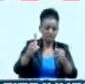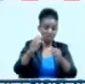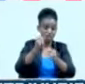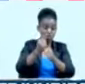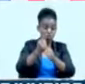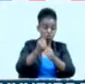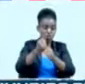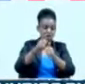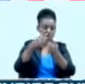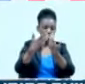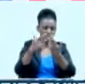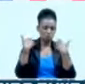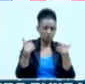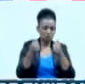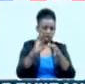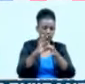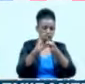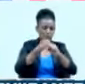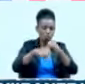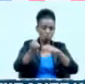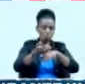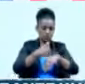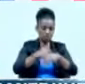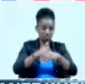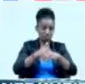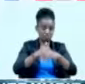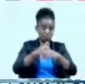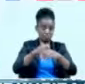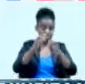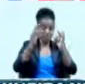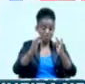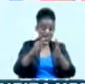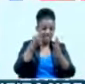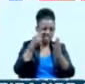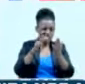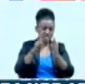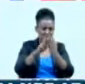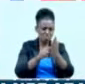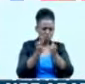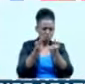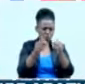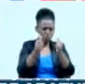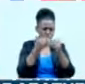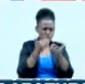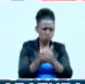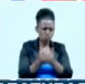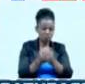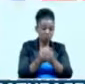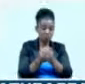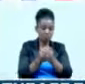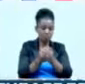mu nzego z'ubuzima ndetse n'abandi bafatanyabikorwa bose. Ku bw'ibyo mbona iyi raporo ari inzira nziza yo kunoza